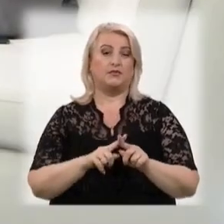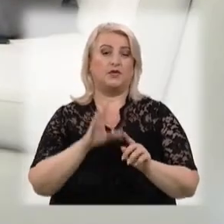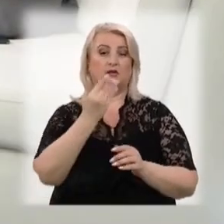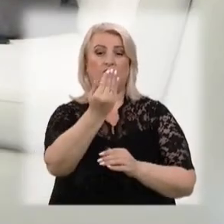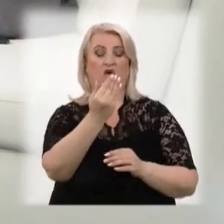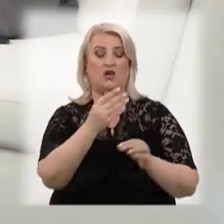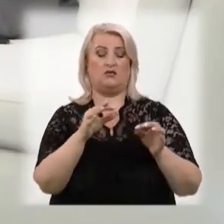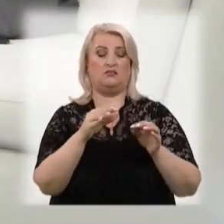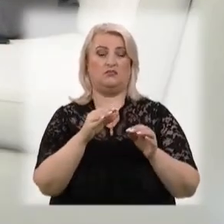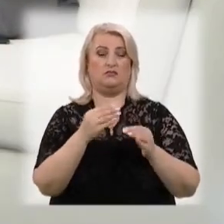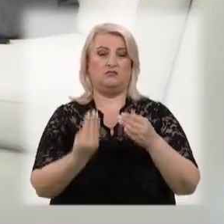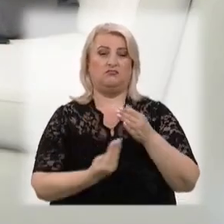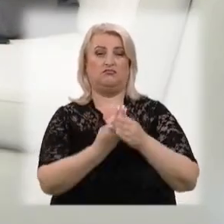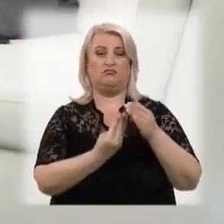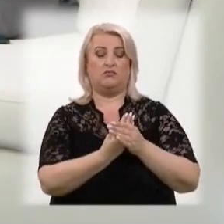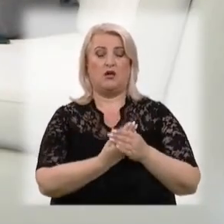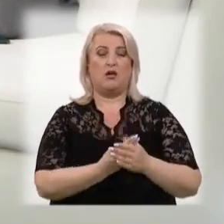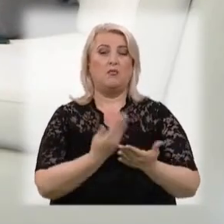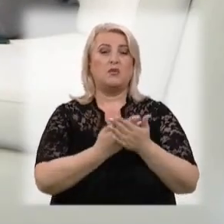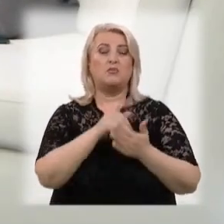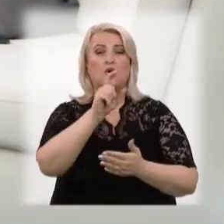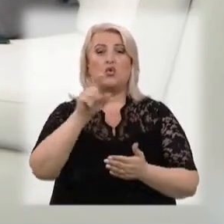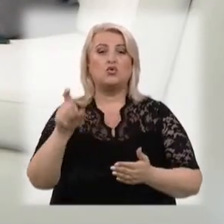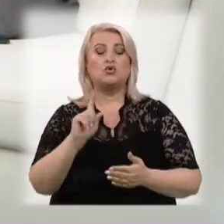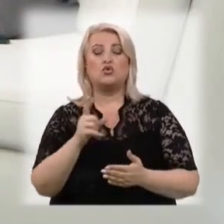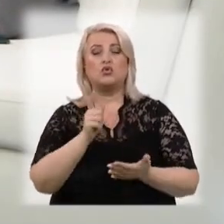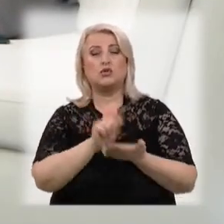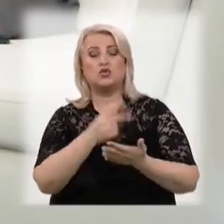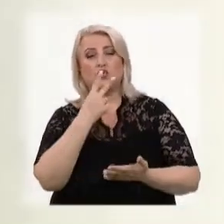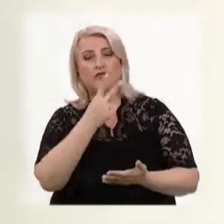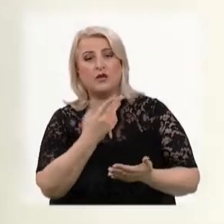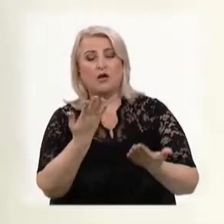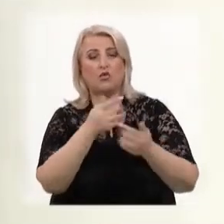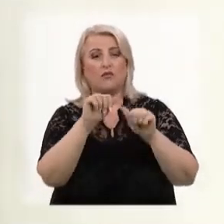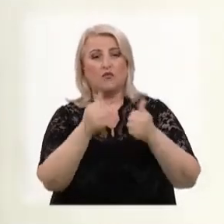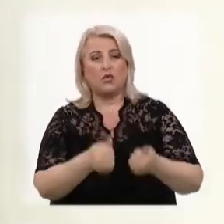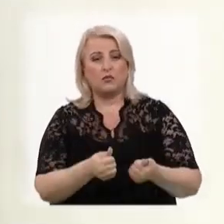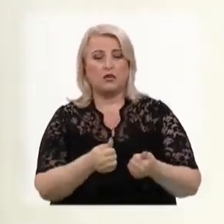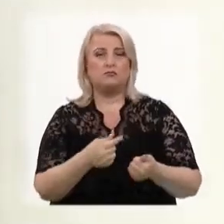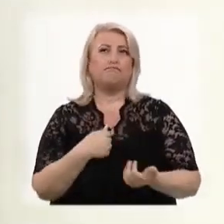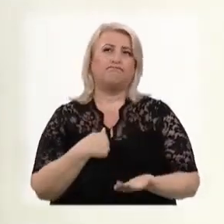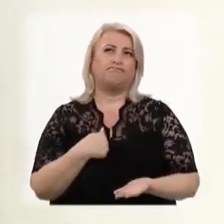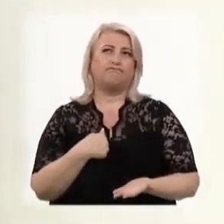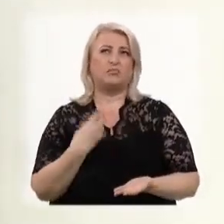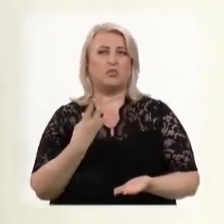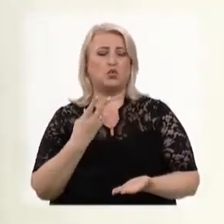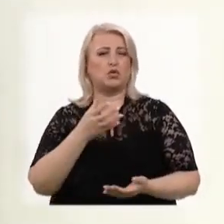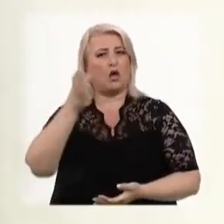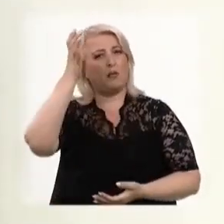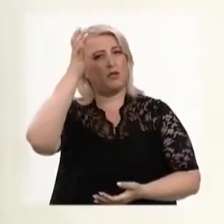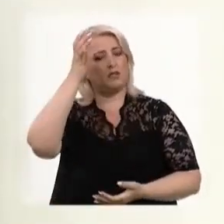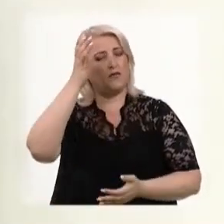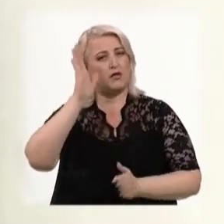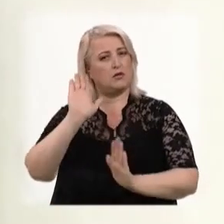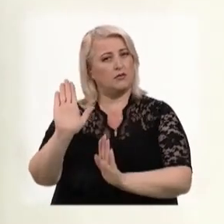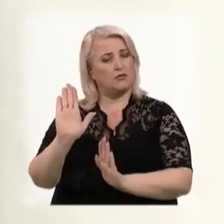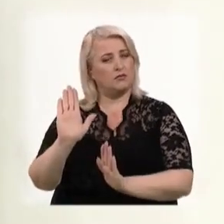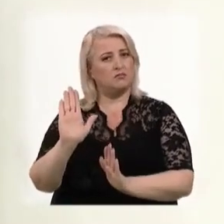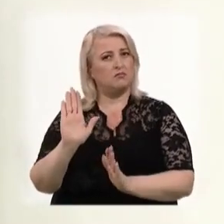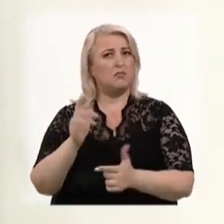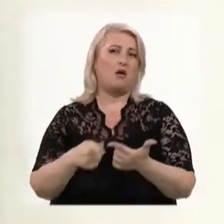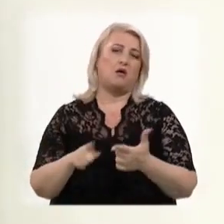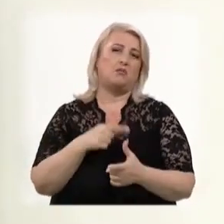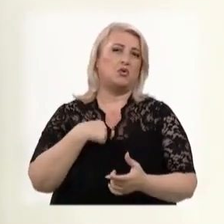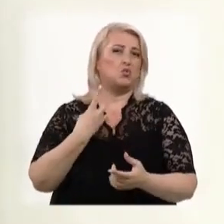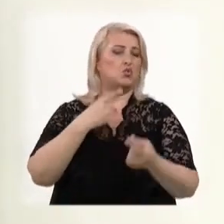dar ce trebuie să vadă utilizatorul sunt ce formă spui Eu am nevoie de contentie educațional două postări avea un